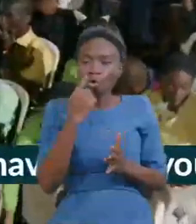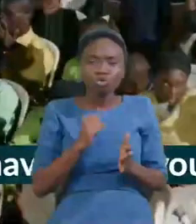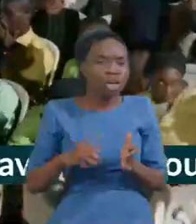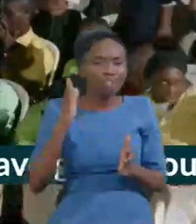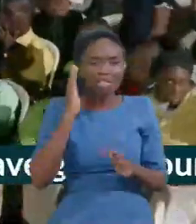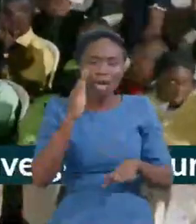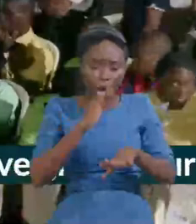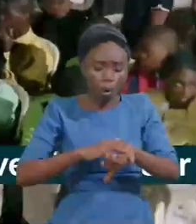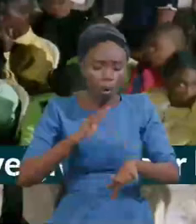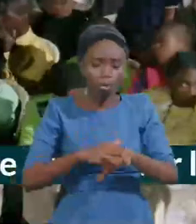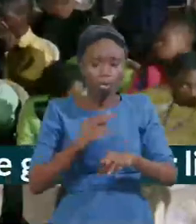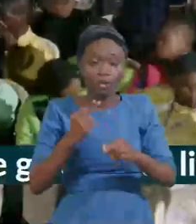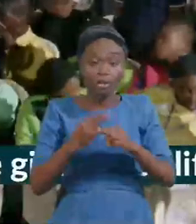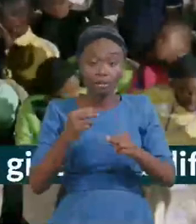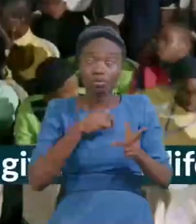Dieu l'a fait.